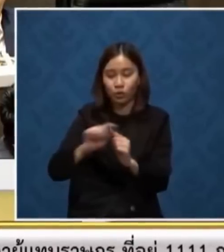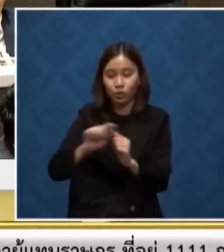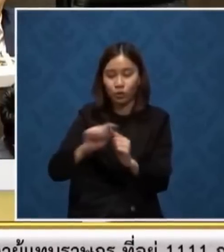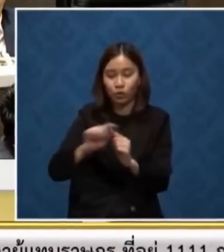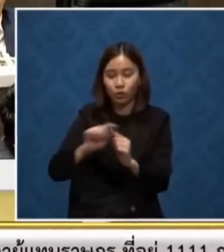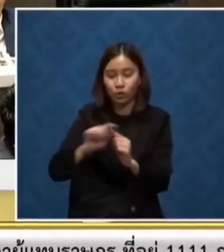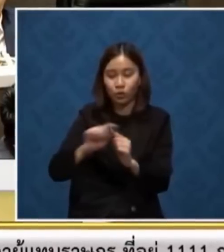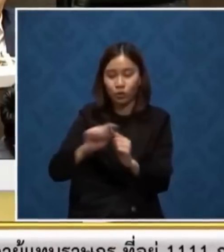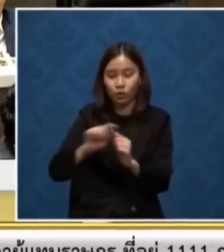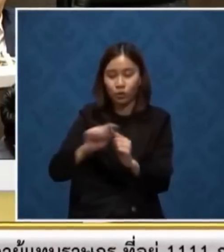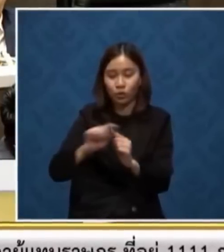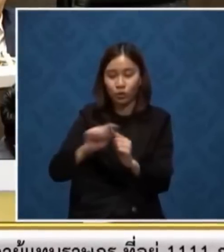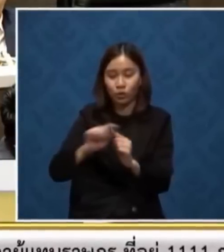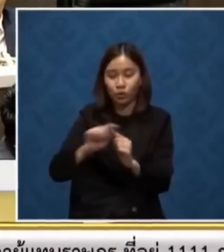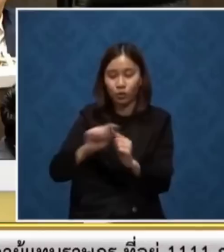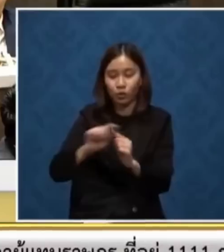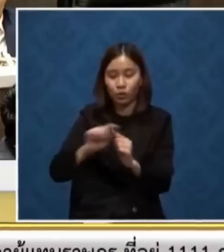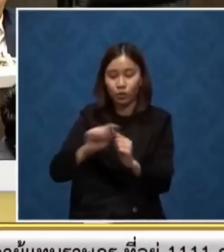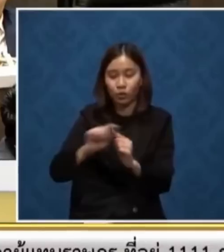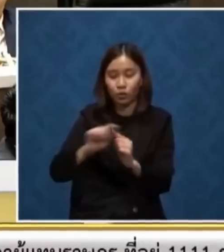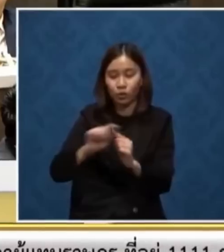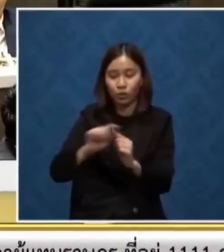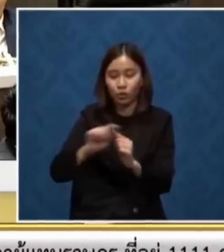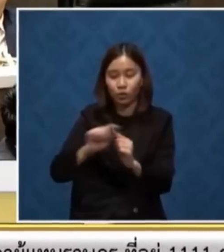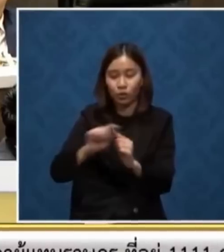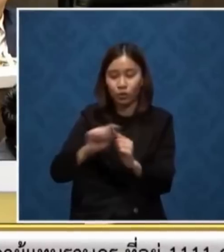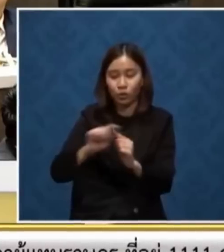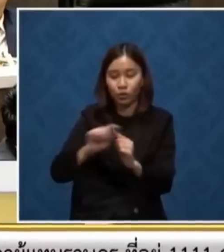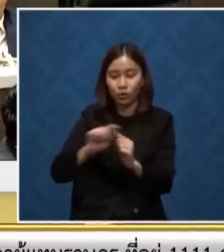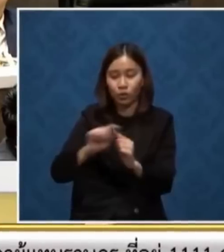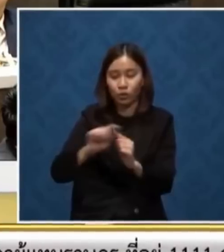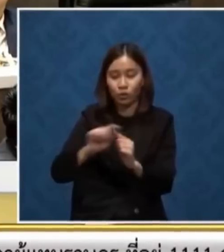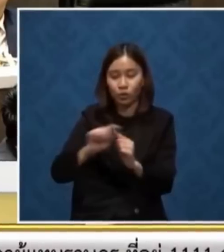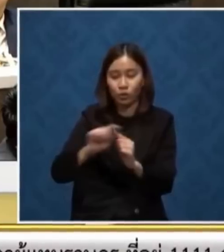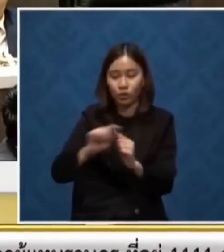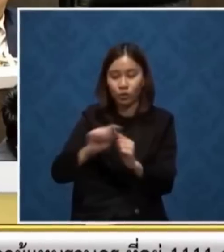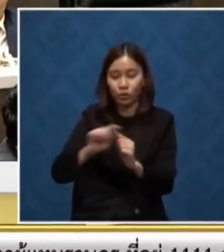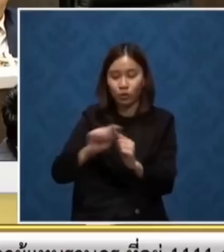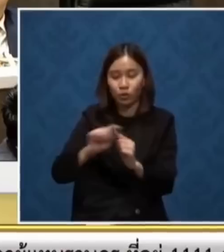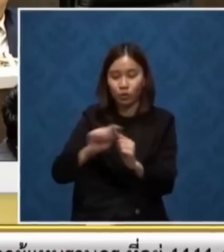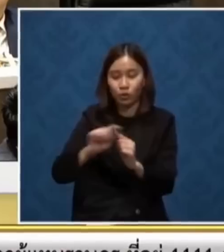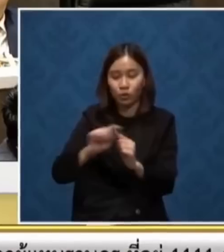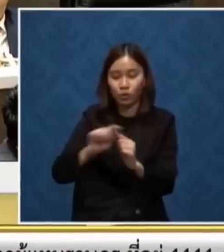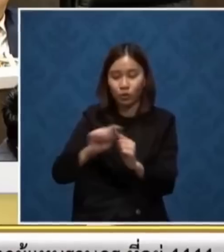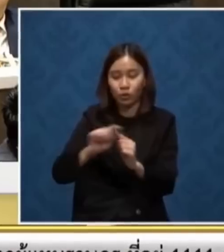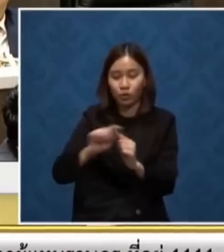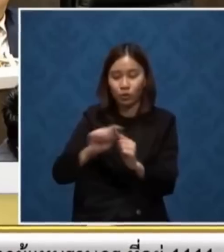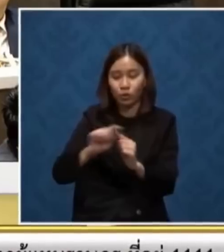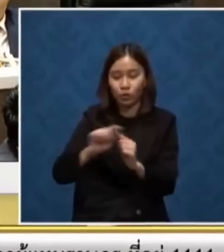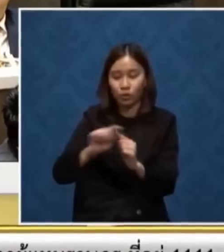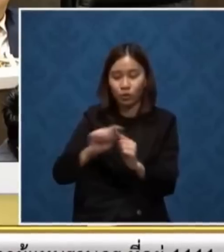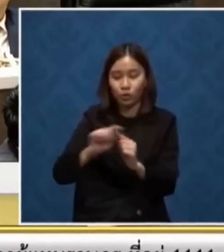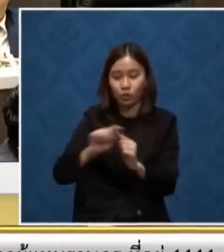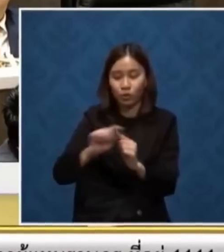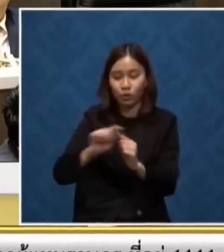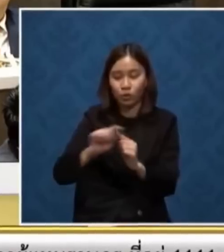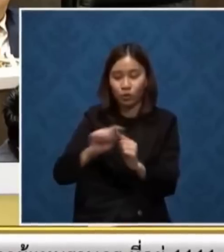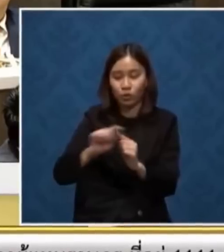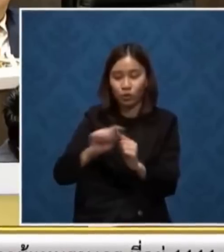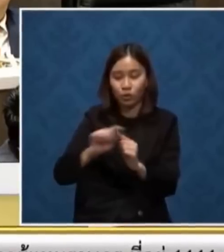ประมาณไป 45.59 ล้านบาททำไมไม่รายงานในรายงานคดีไปถึงปปช.ตอนนี้ไปถึงไหนแล้วช่วยต